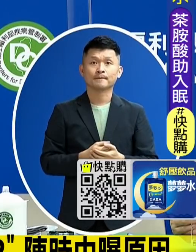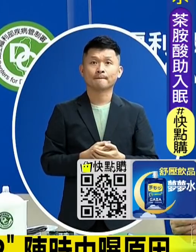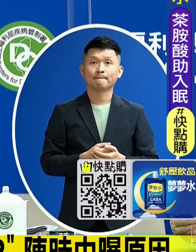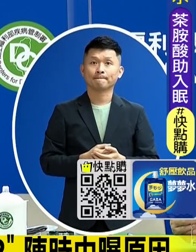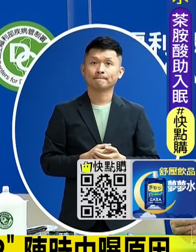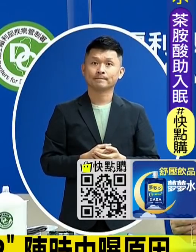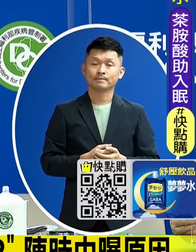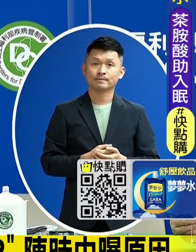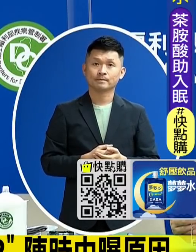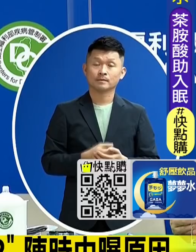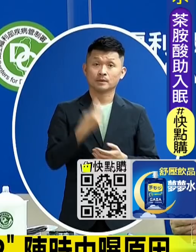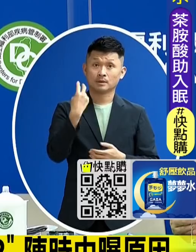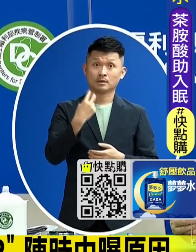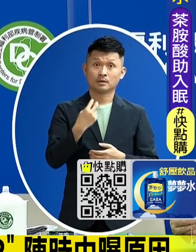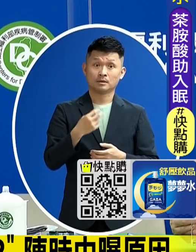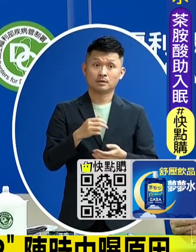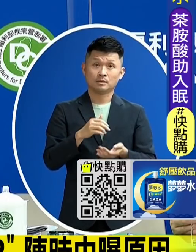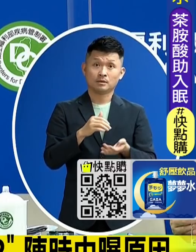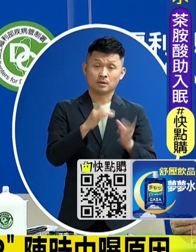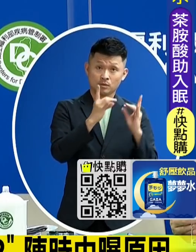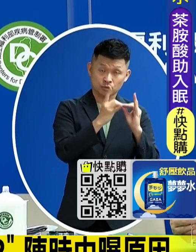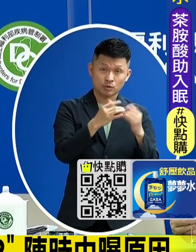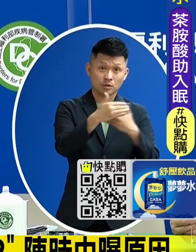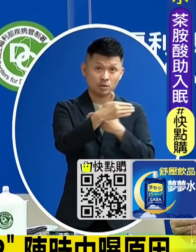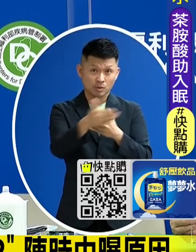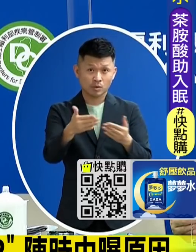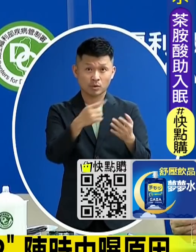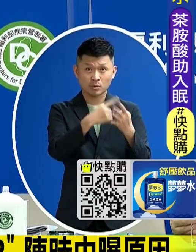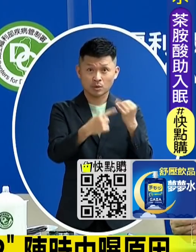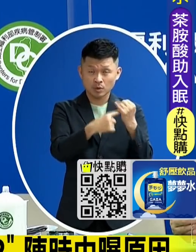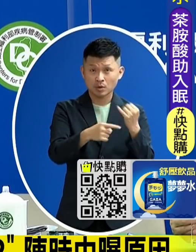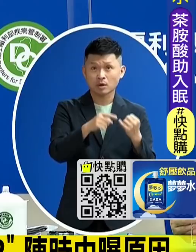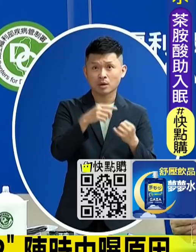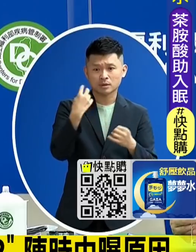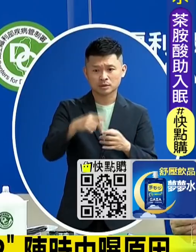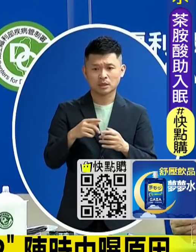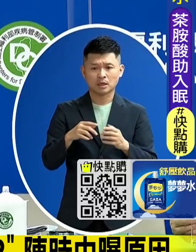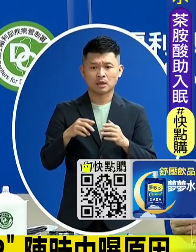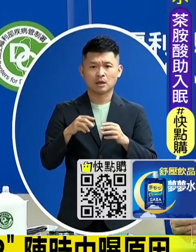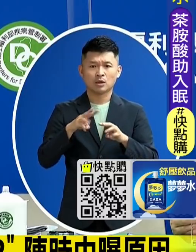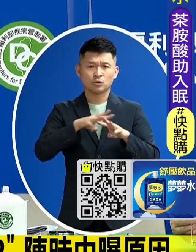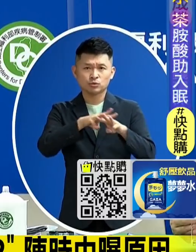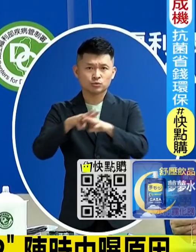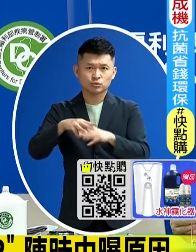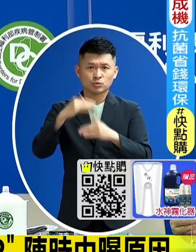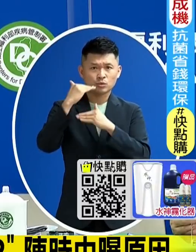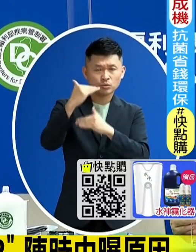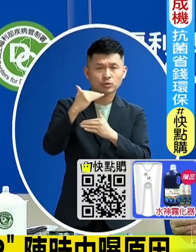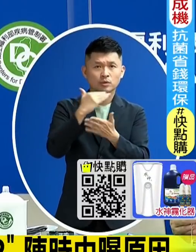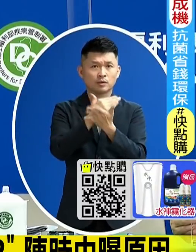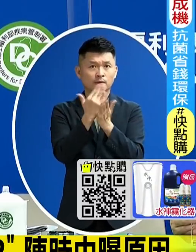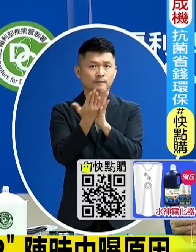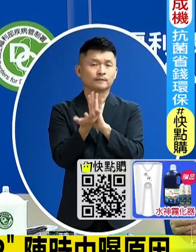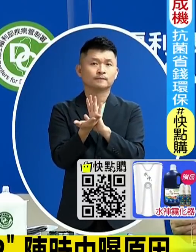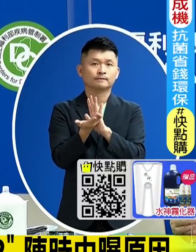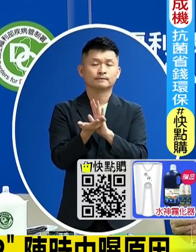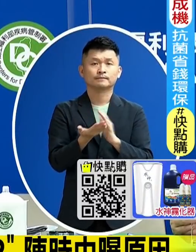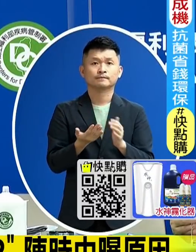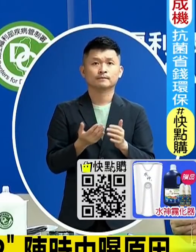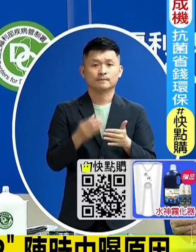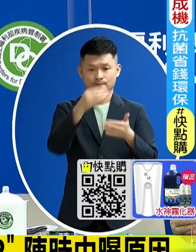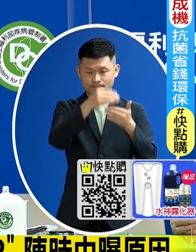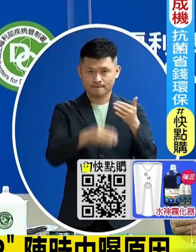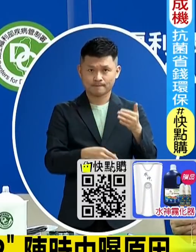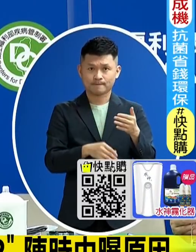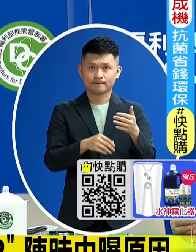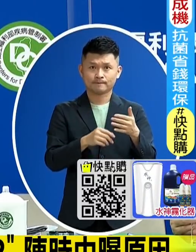那还有一个个人的一些活动的一些限制，那总是会在一个范围之内，那我们照这样的范围